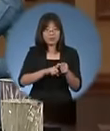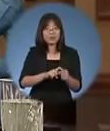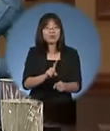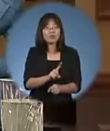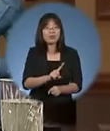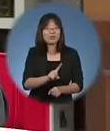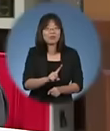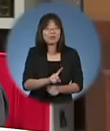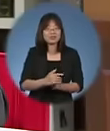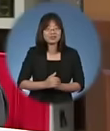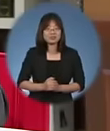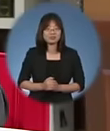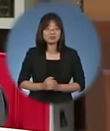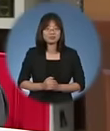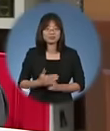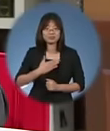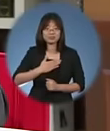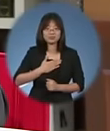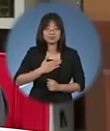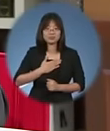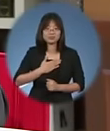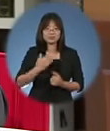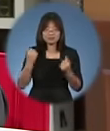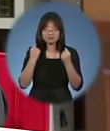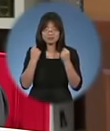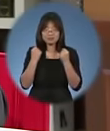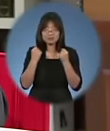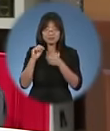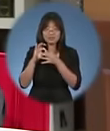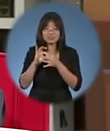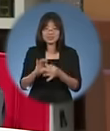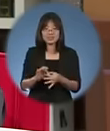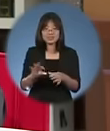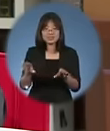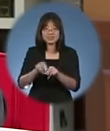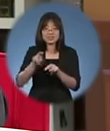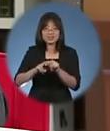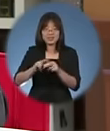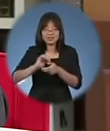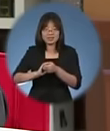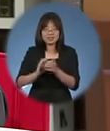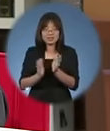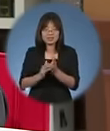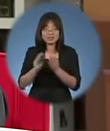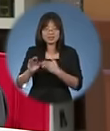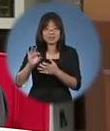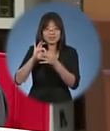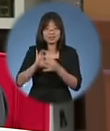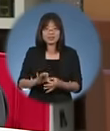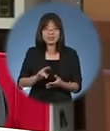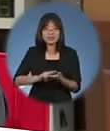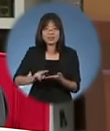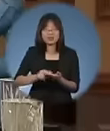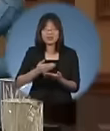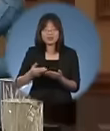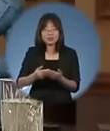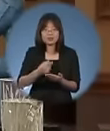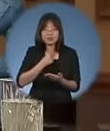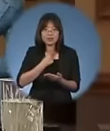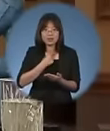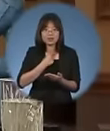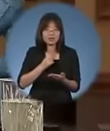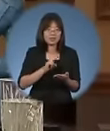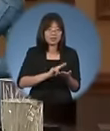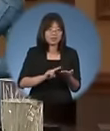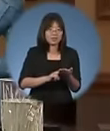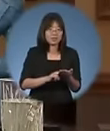뭡니까? 그것은 뭐 제가 체력이 허용하는 한 총장 임기 끝난 다음에 계속해서 만화 그리는 거죠. 그래서 그